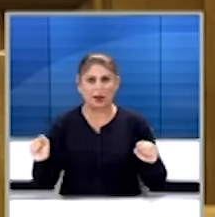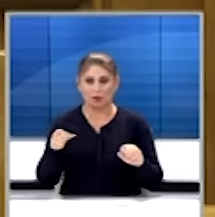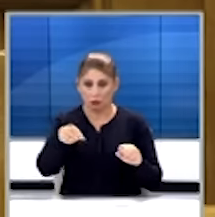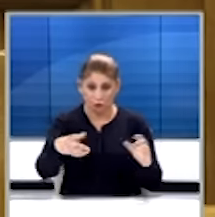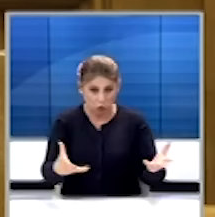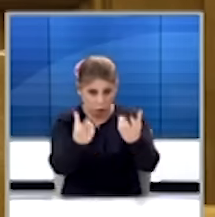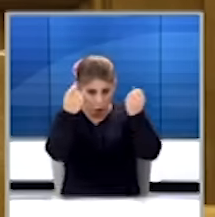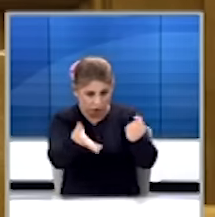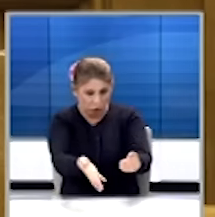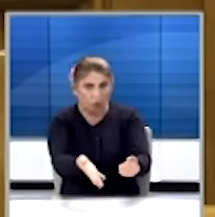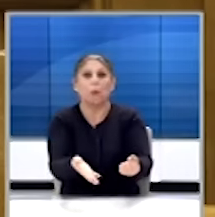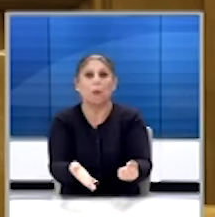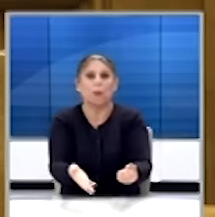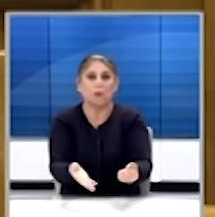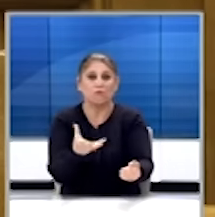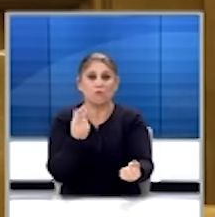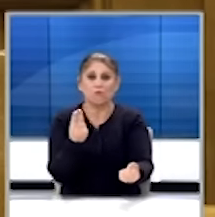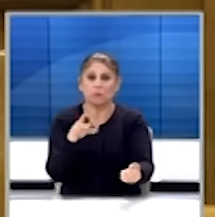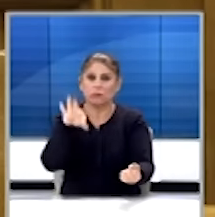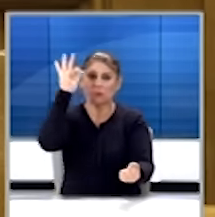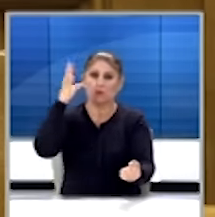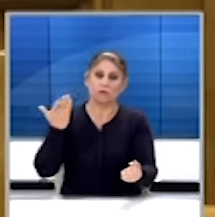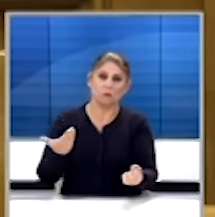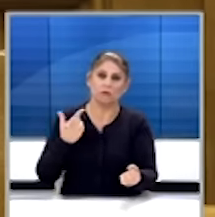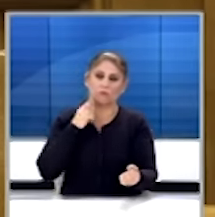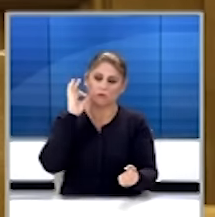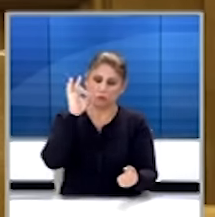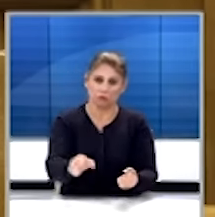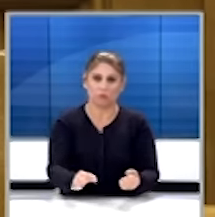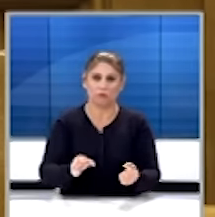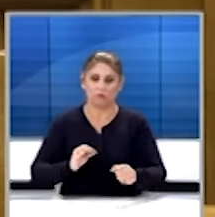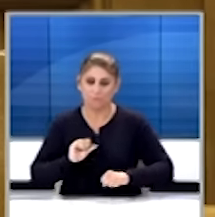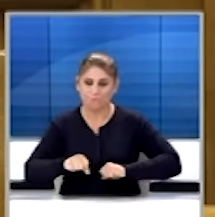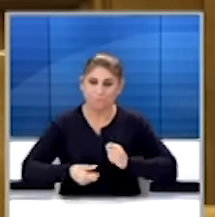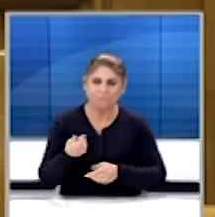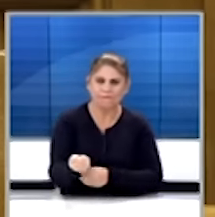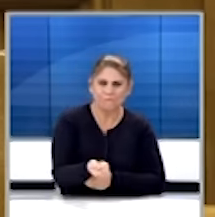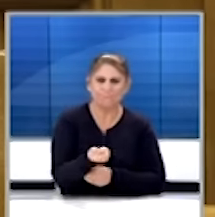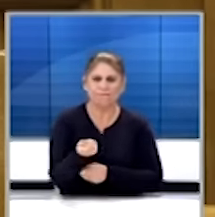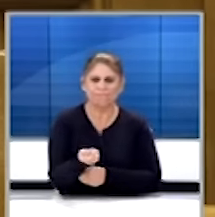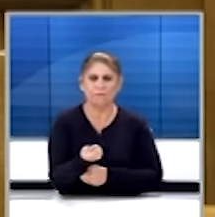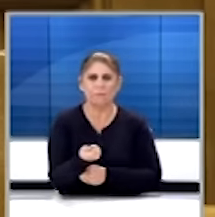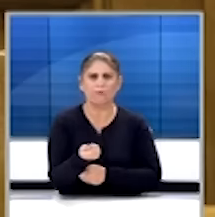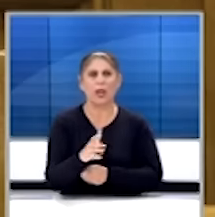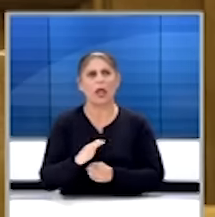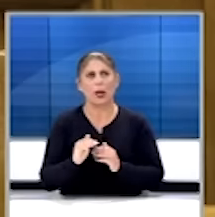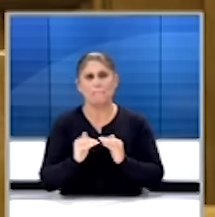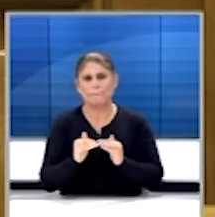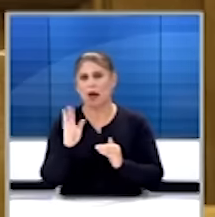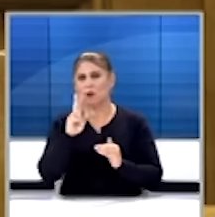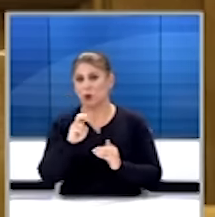τις σώσουν. Σε πάρα πολλές περιπτώσεις καταλήγουν να επιχειρούν για πάνω